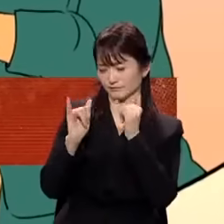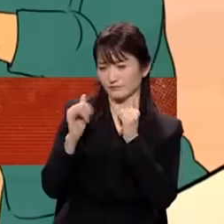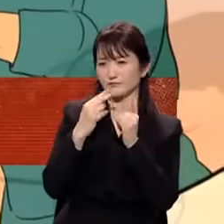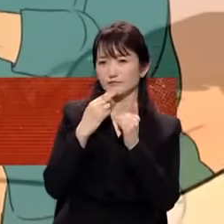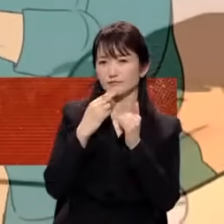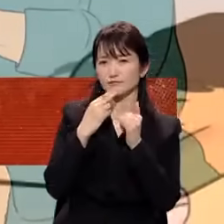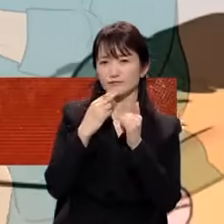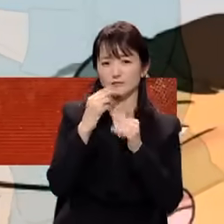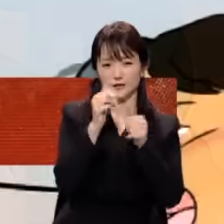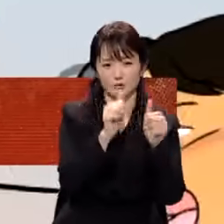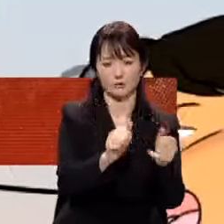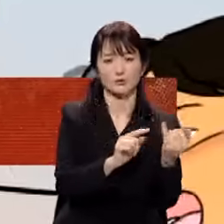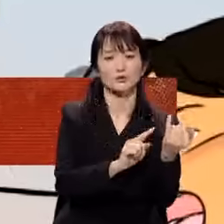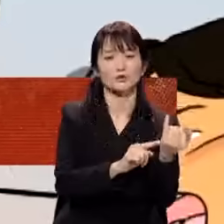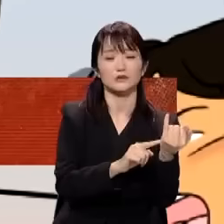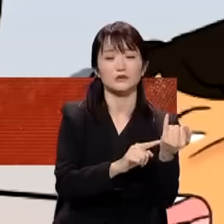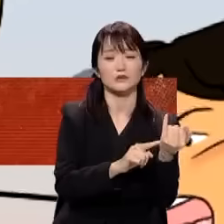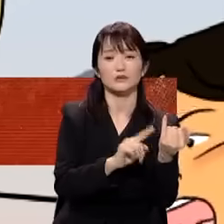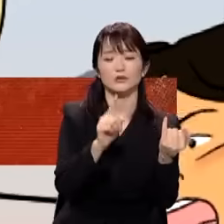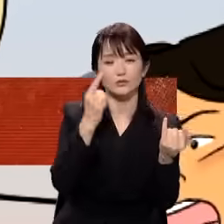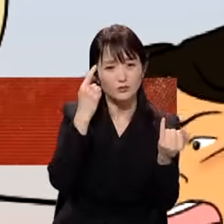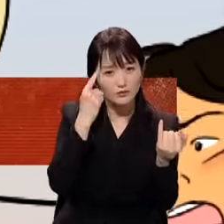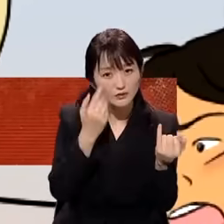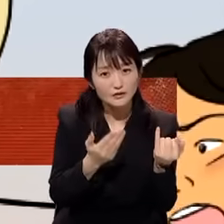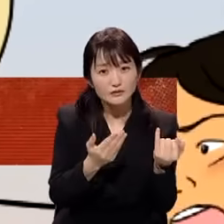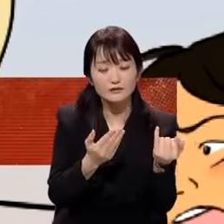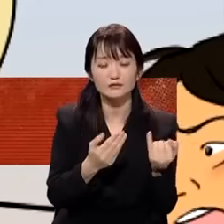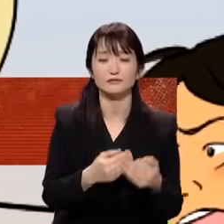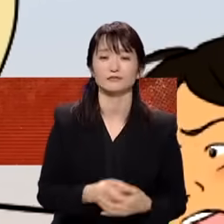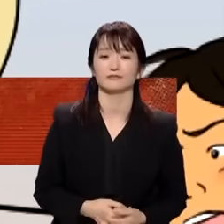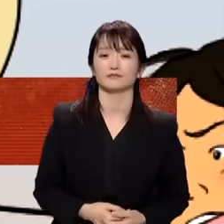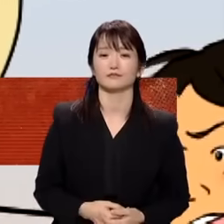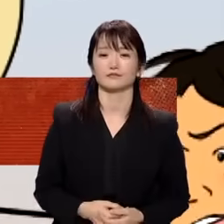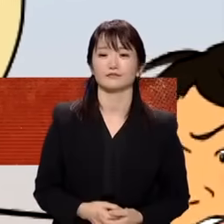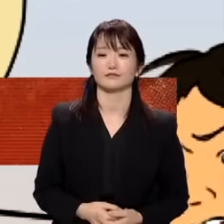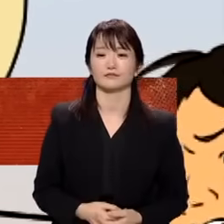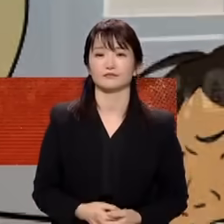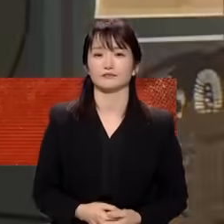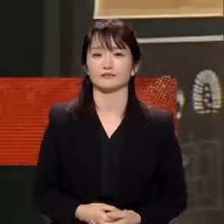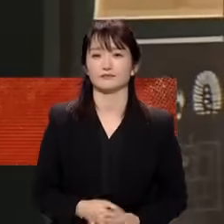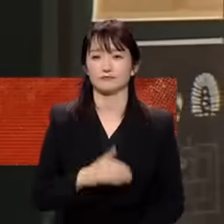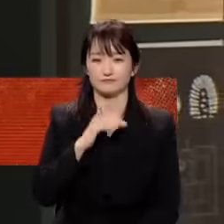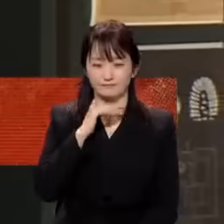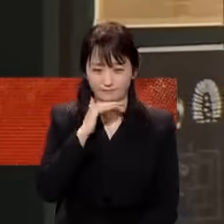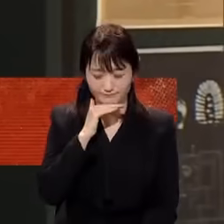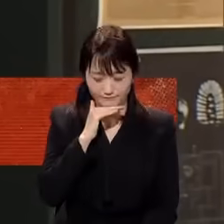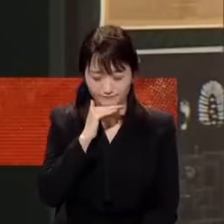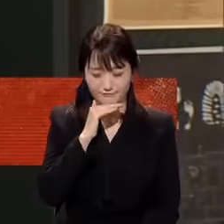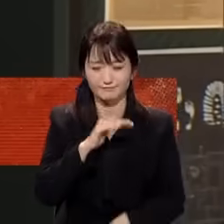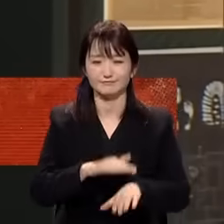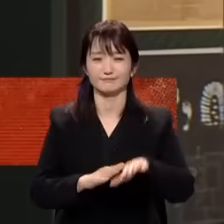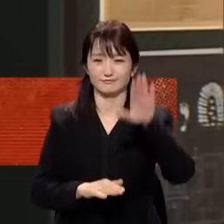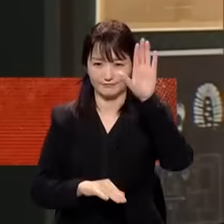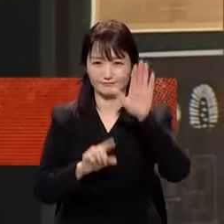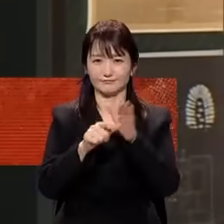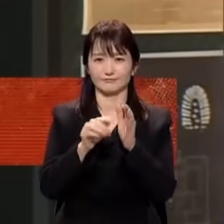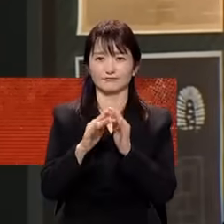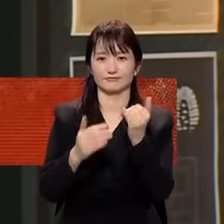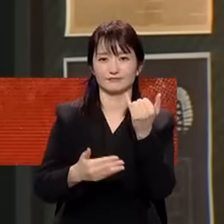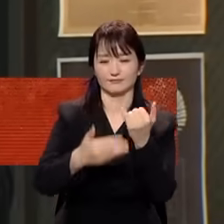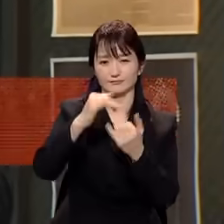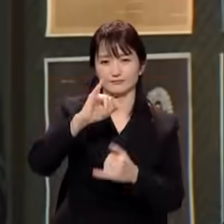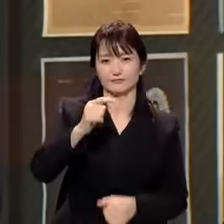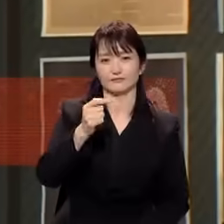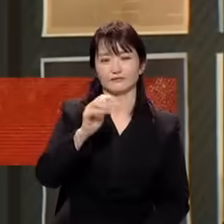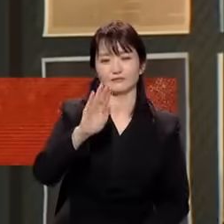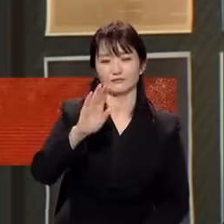며느리 어떻게 하면 좋을까요? 라고 고민 전해주셨습니다. 그렇군요. 자, 기다리고 기다리셨던 부처 핸드업타임 유튜브 JTBC